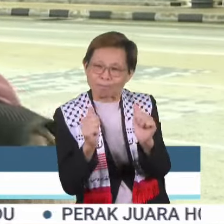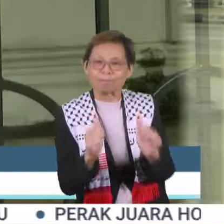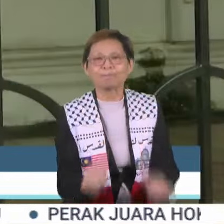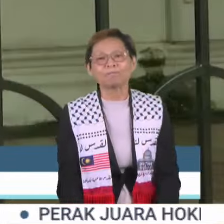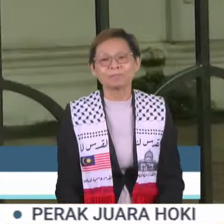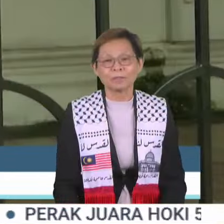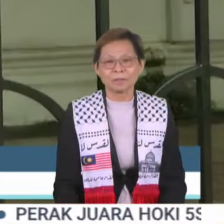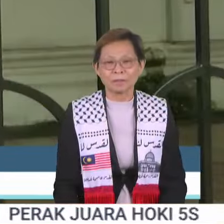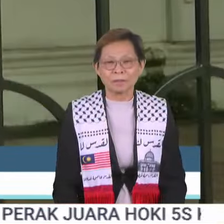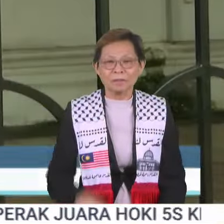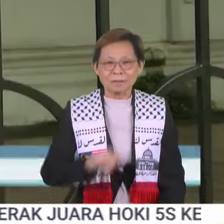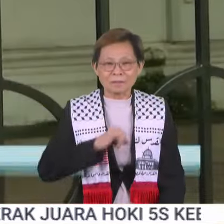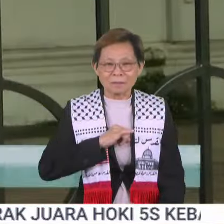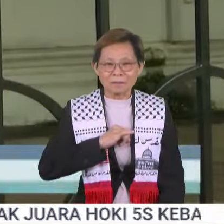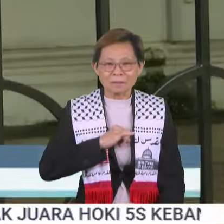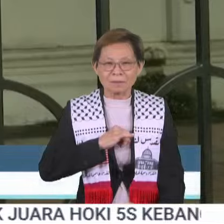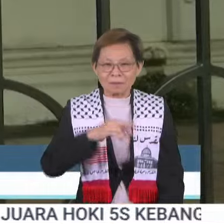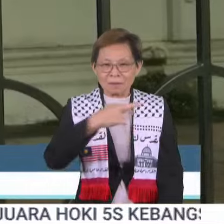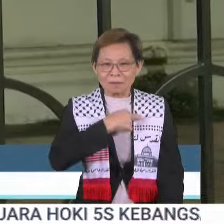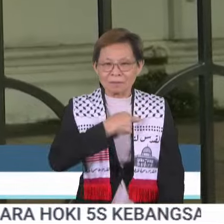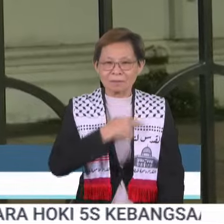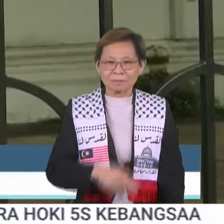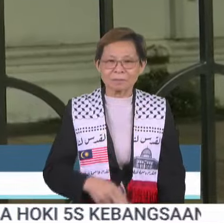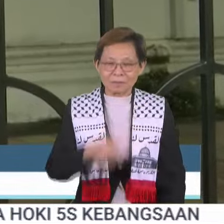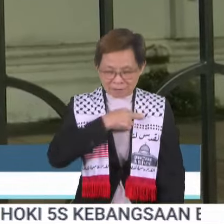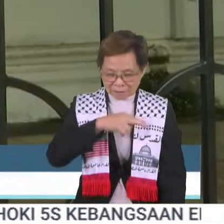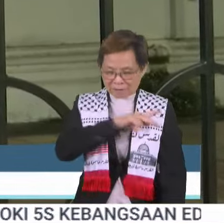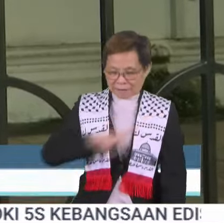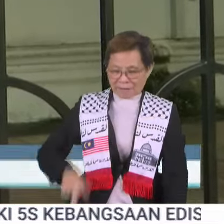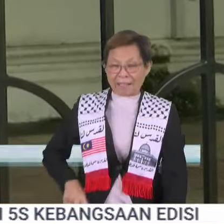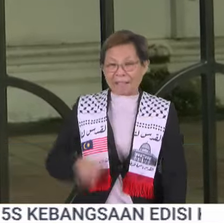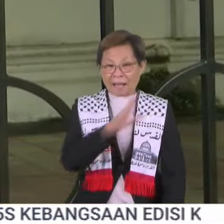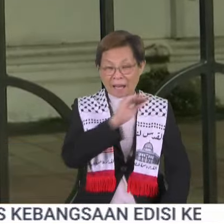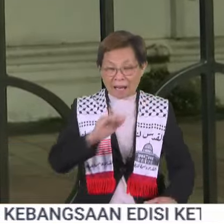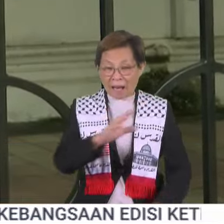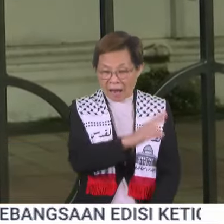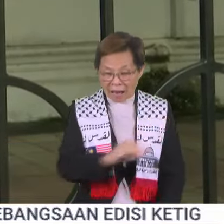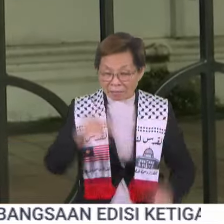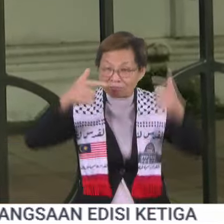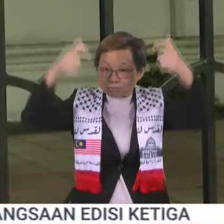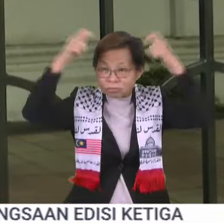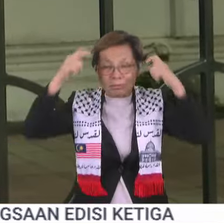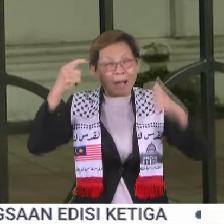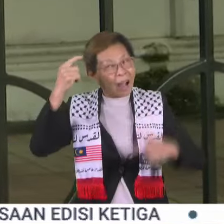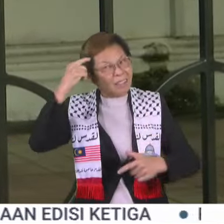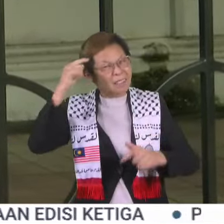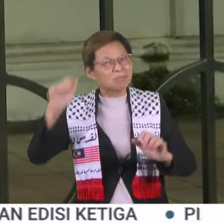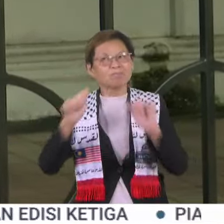I just want to say congratulations to the king and his coronation. I think that's great.